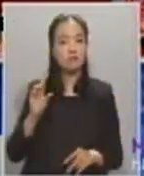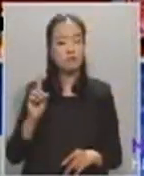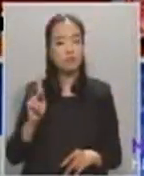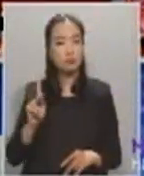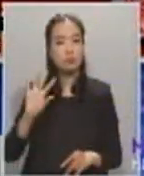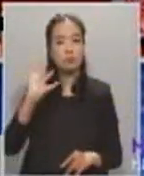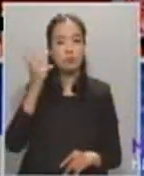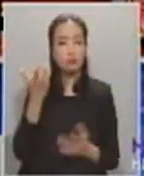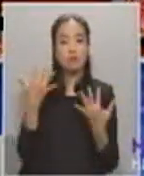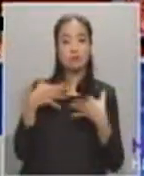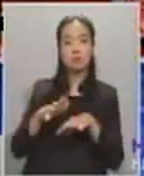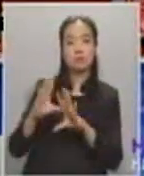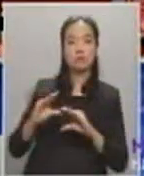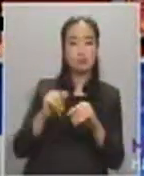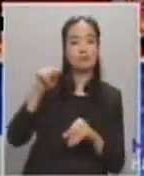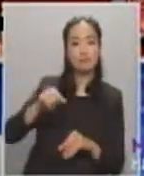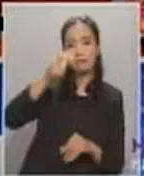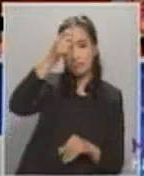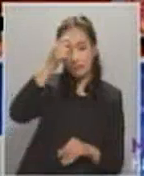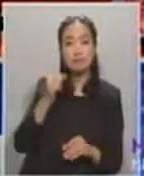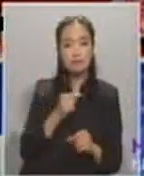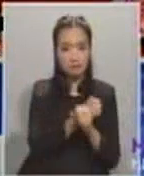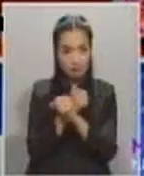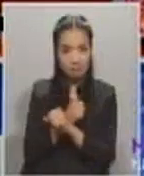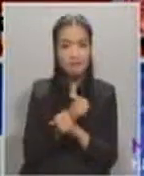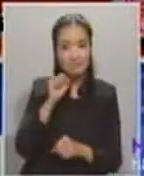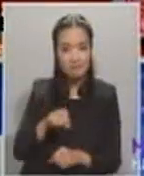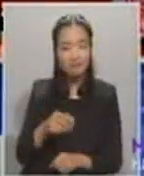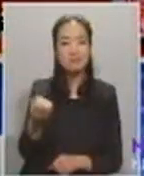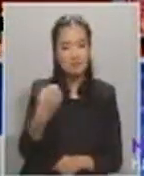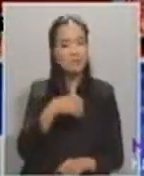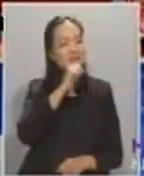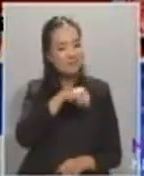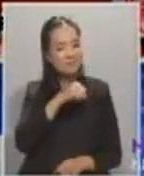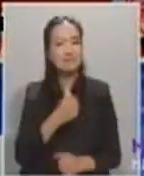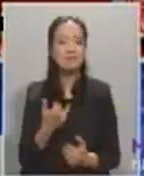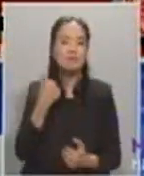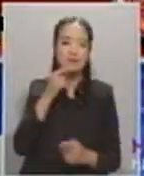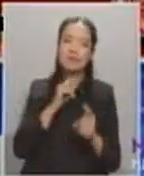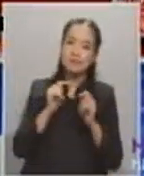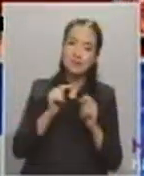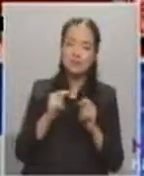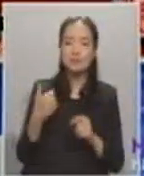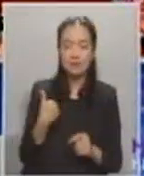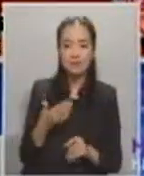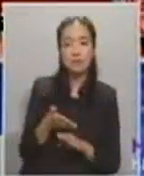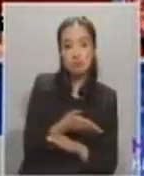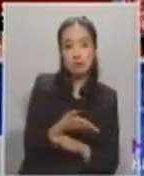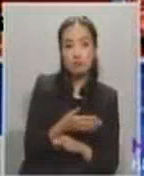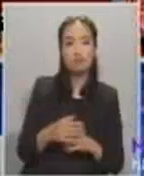อิสตันบูลเนี่ยปลอดภัยดี อ๋อแน่นอนฮะแน ่ นอนอันนี้ก็ติดต่อกันตั้งแต่ก่อนเกิ